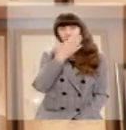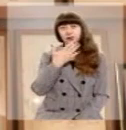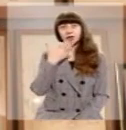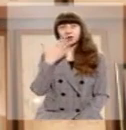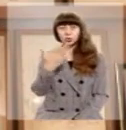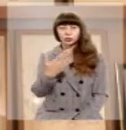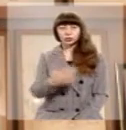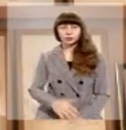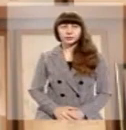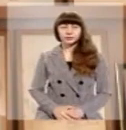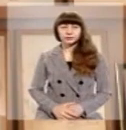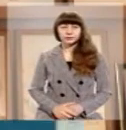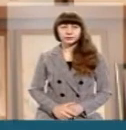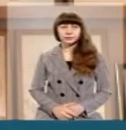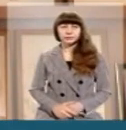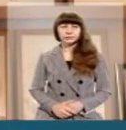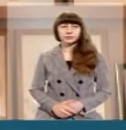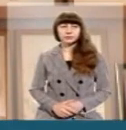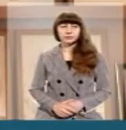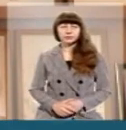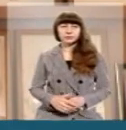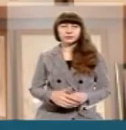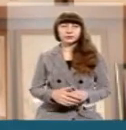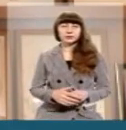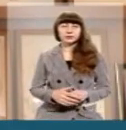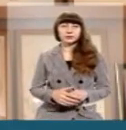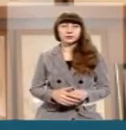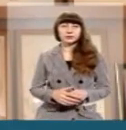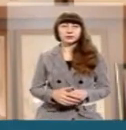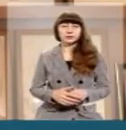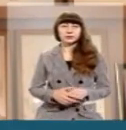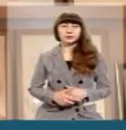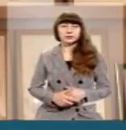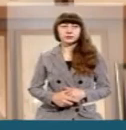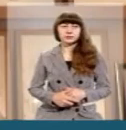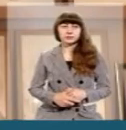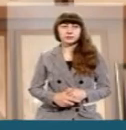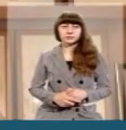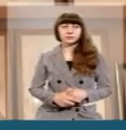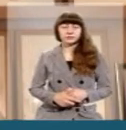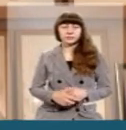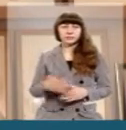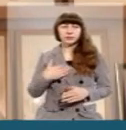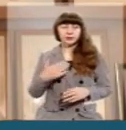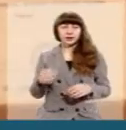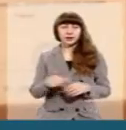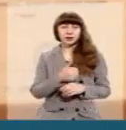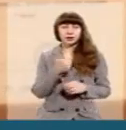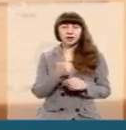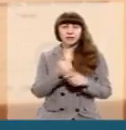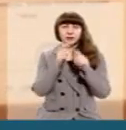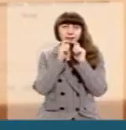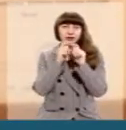тамаша кешті өткізіп атқан халқым, мәдениет ұжымы, өнер ұжымдарына рахмат айтам.